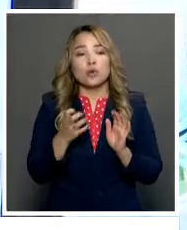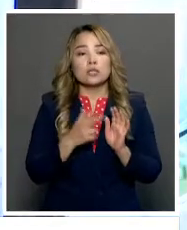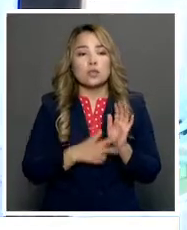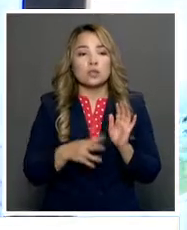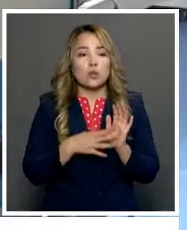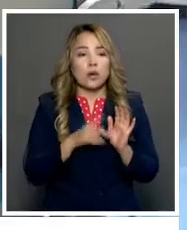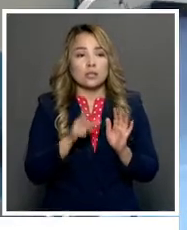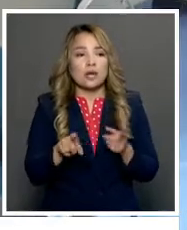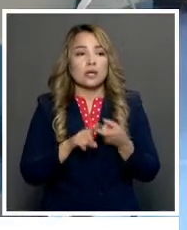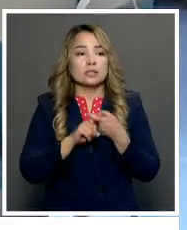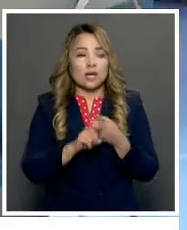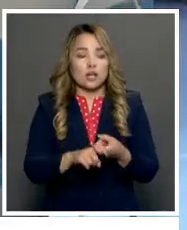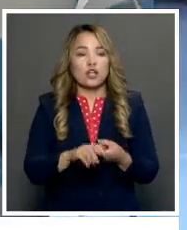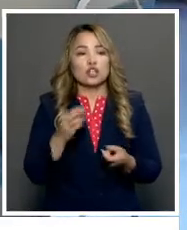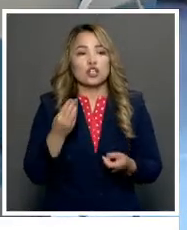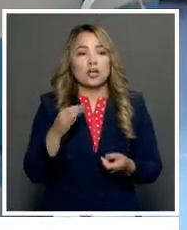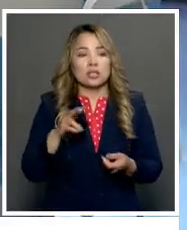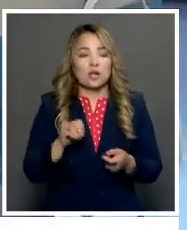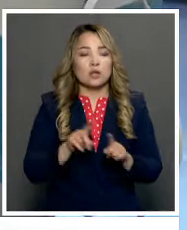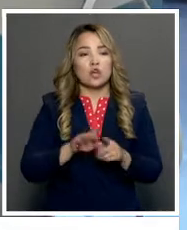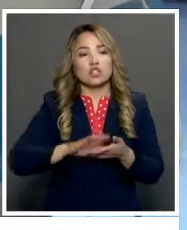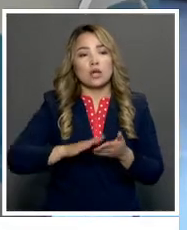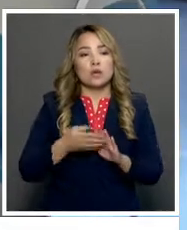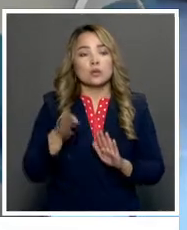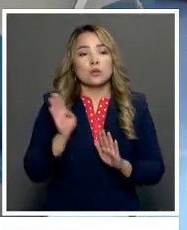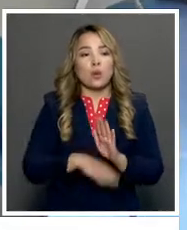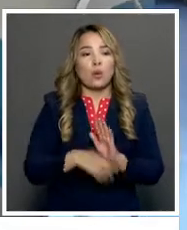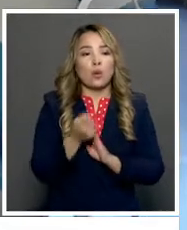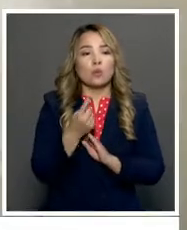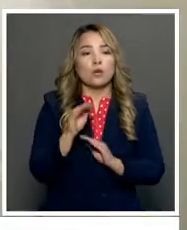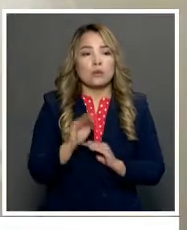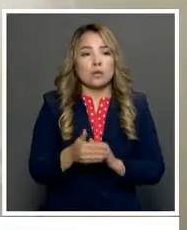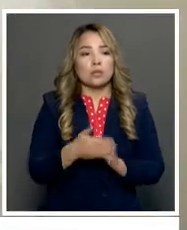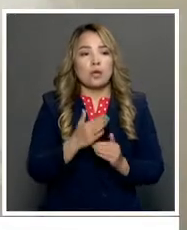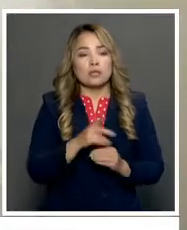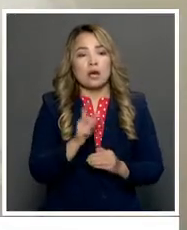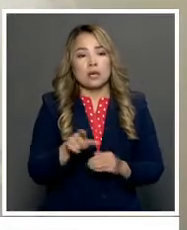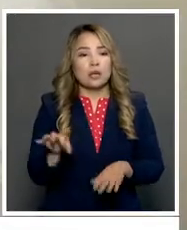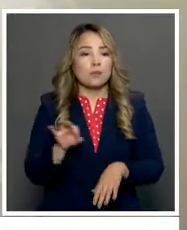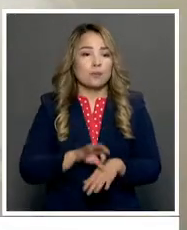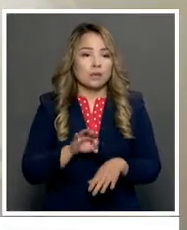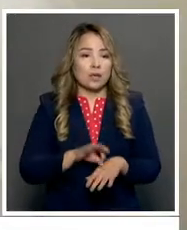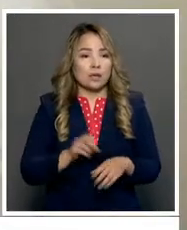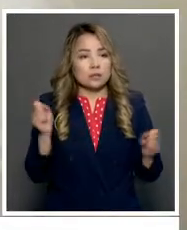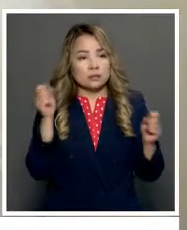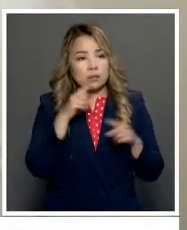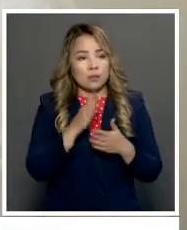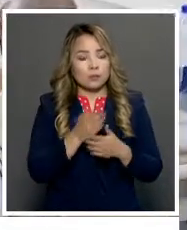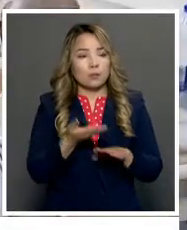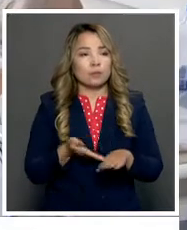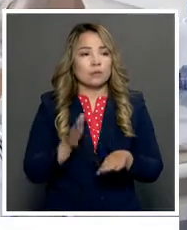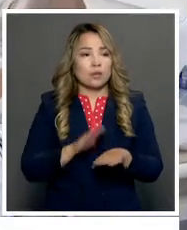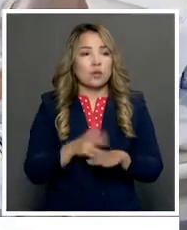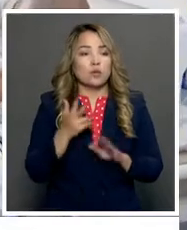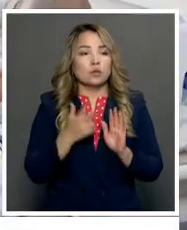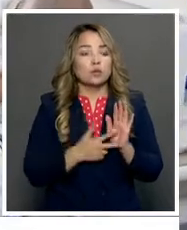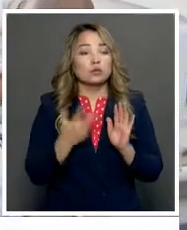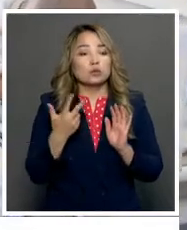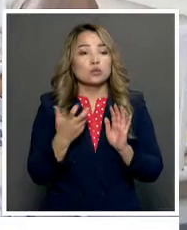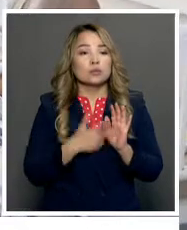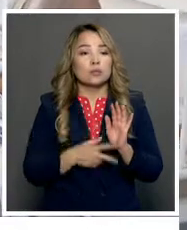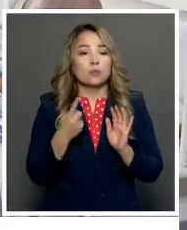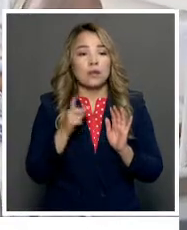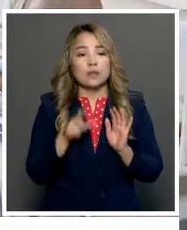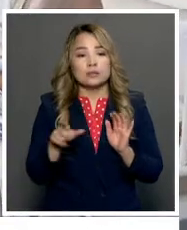коронавирус жұқтырса, шілдедегі жағдай ушықты. 11000-нан астам адам індетке шалдыққан. Жансақтау бөлімдерінде 381 адам